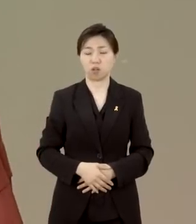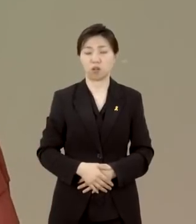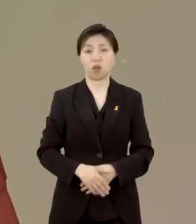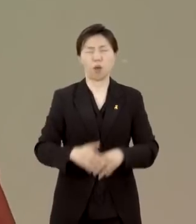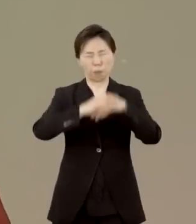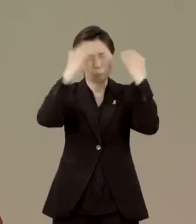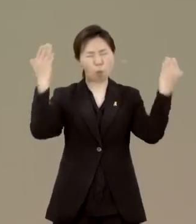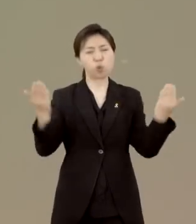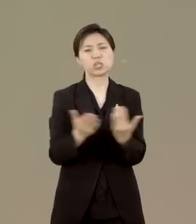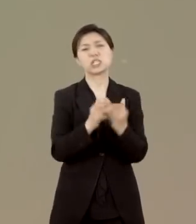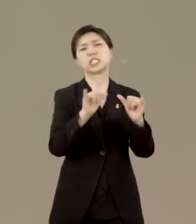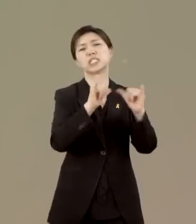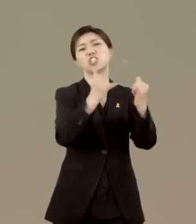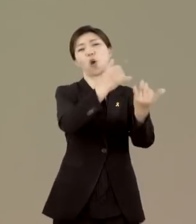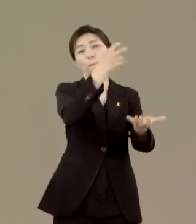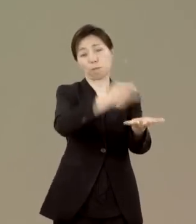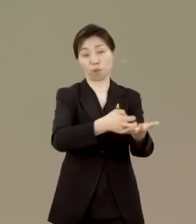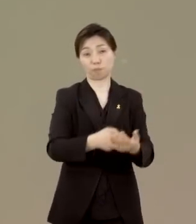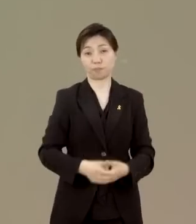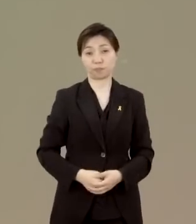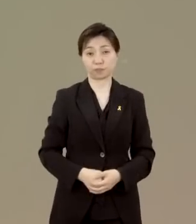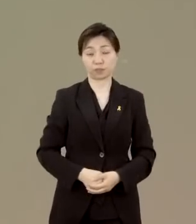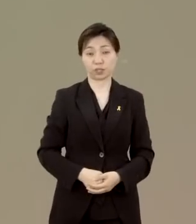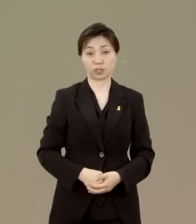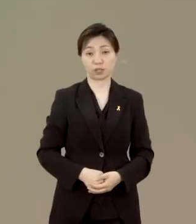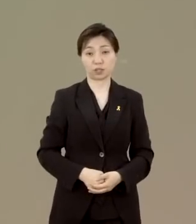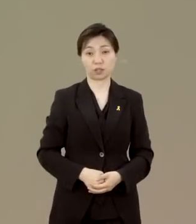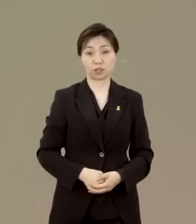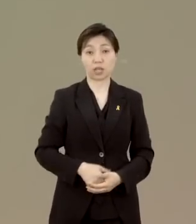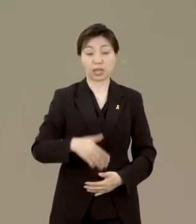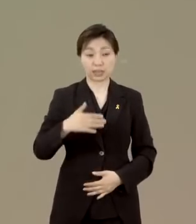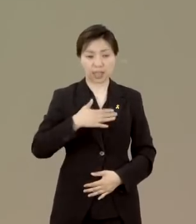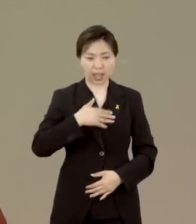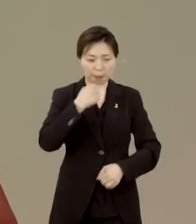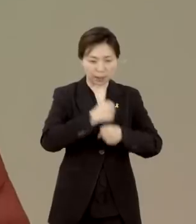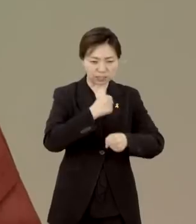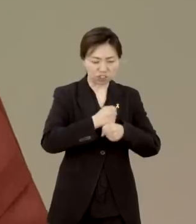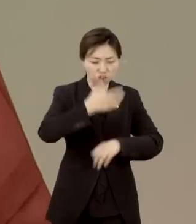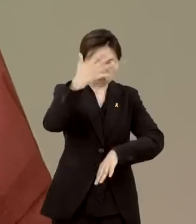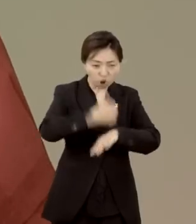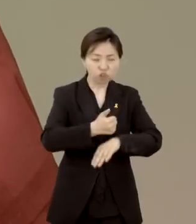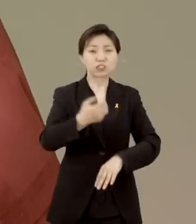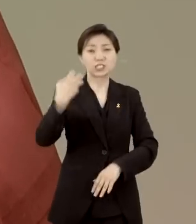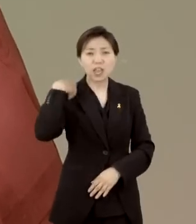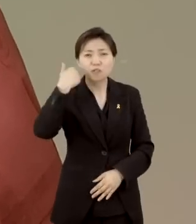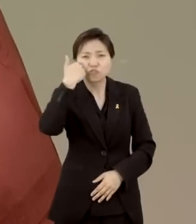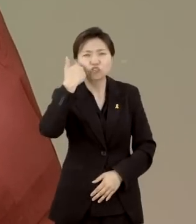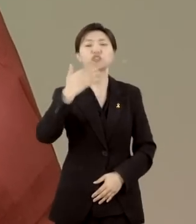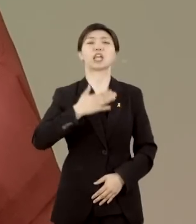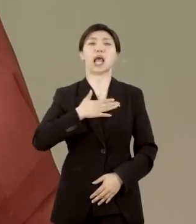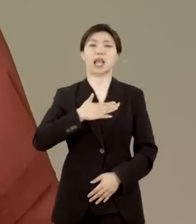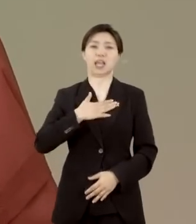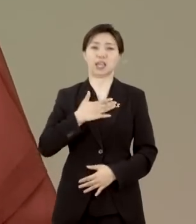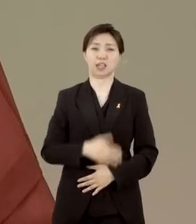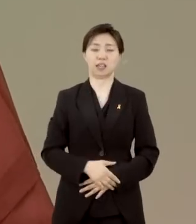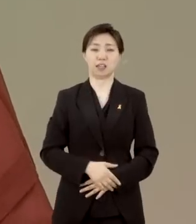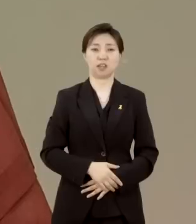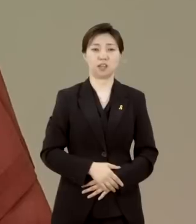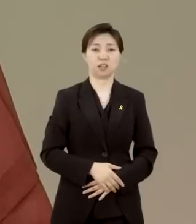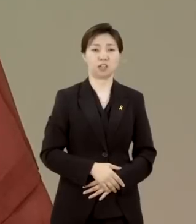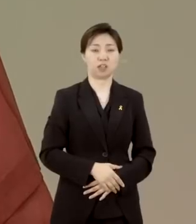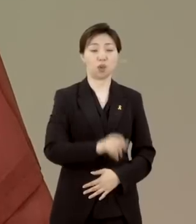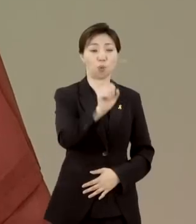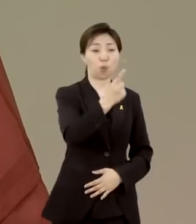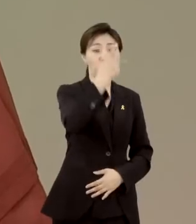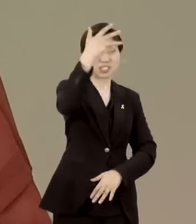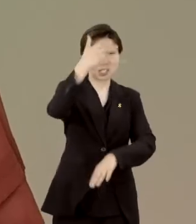모든게 다 인과법이에요 내가 지은 원인은 내가 그 결과를 받는다 바로